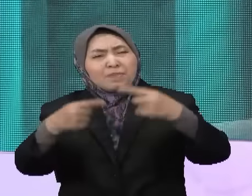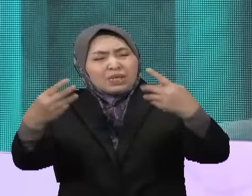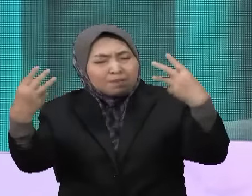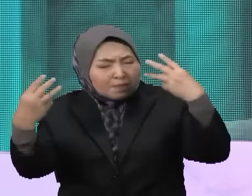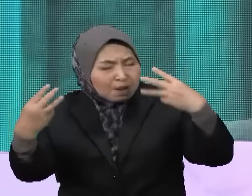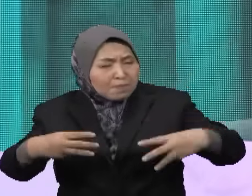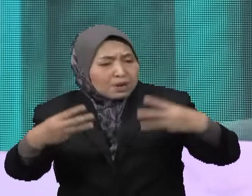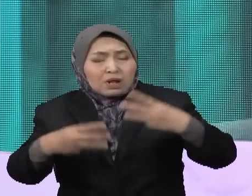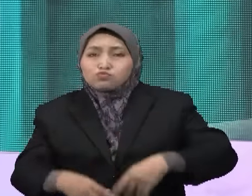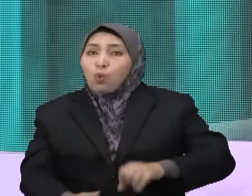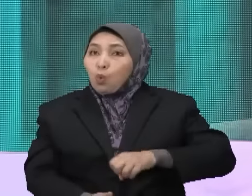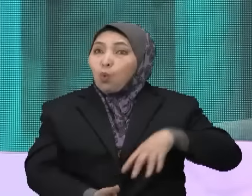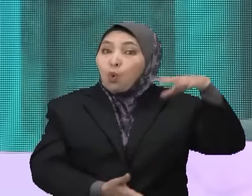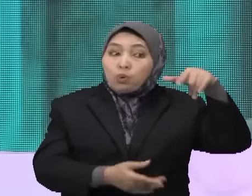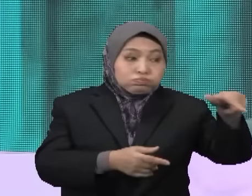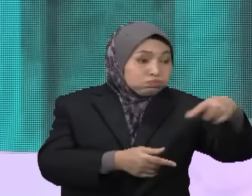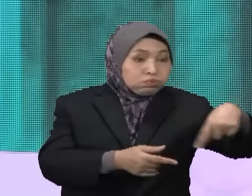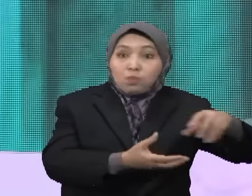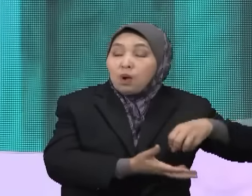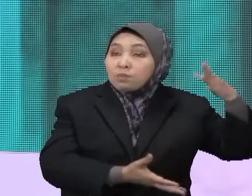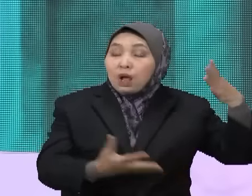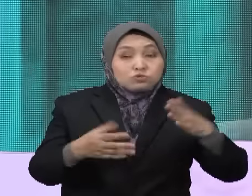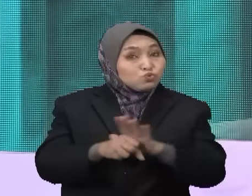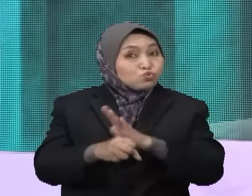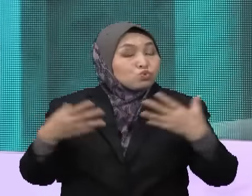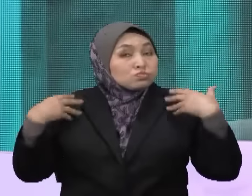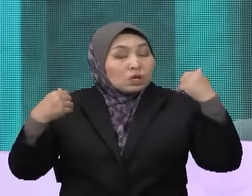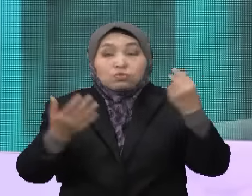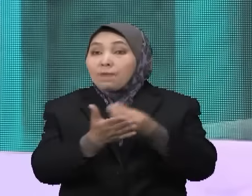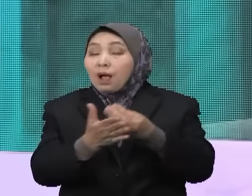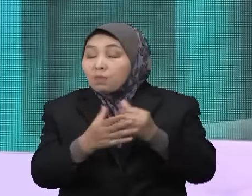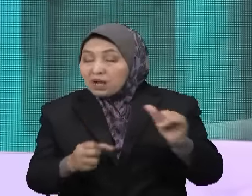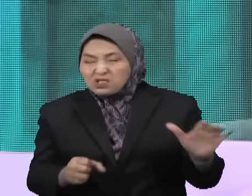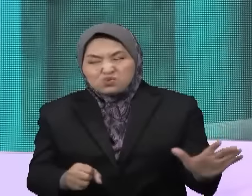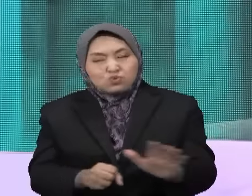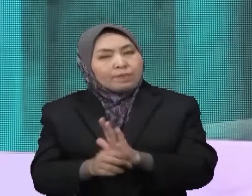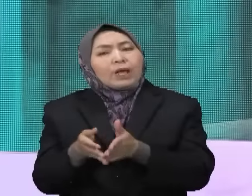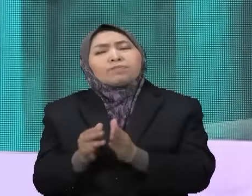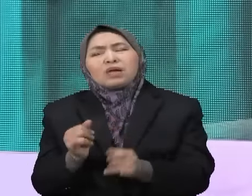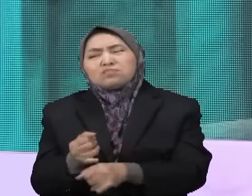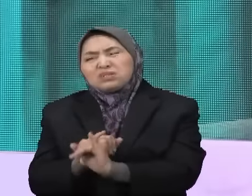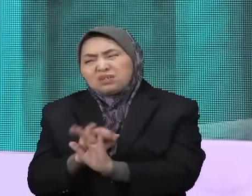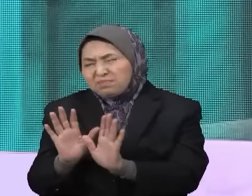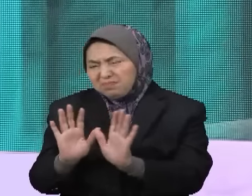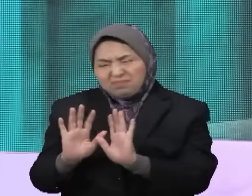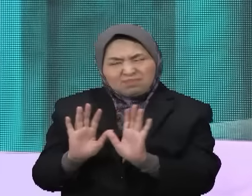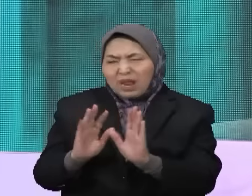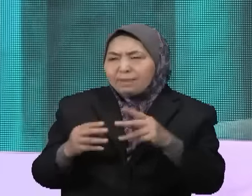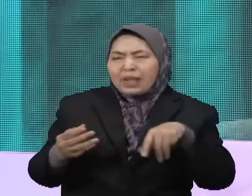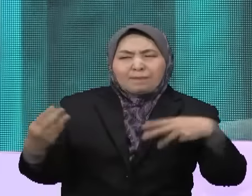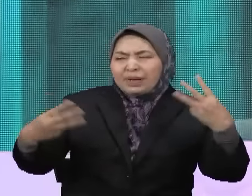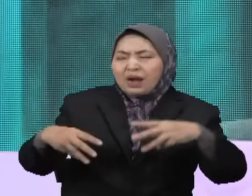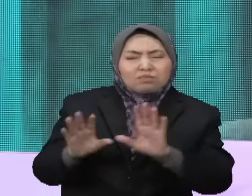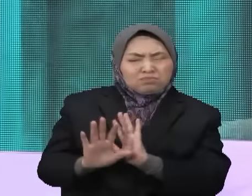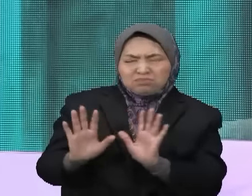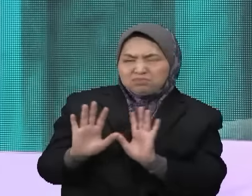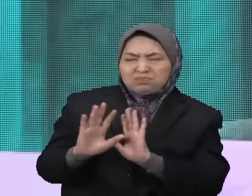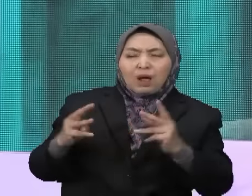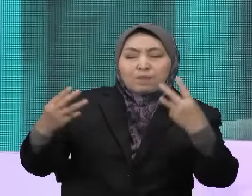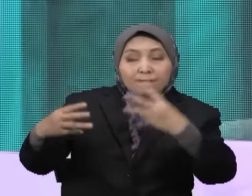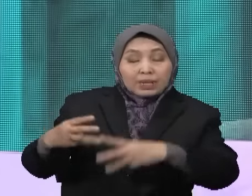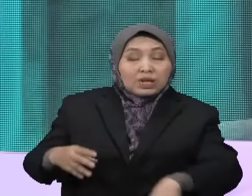yang kaya, mereka itu cukup kesihatan, cukup keuangannya, tetapi mereka minta izin tak nak pergi berperang, maksudnya tidak mahu